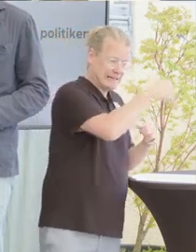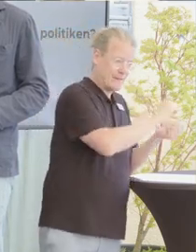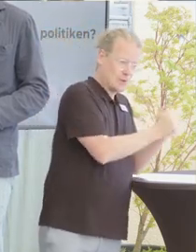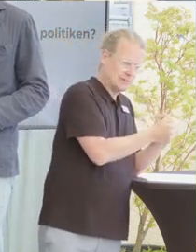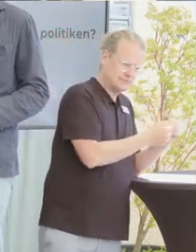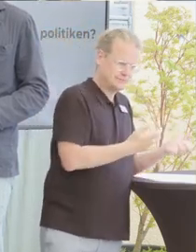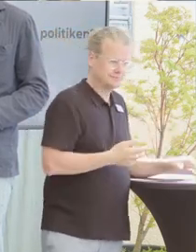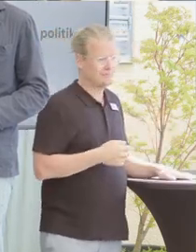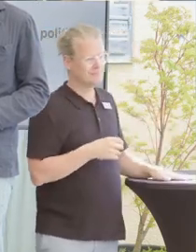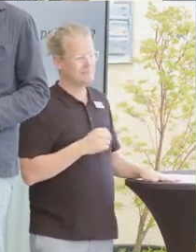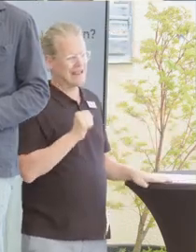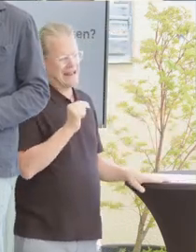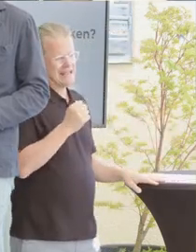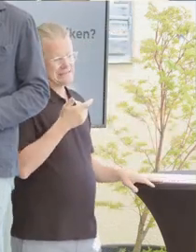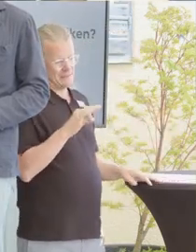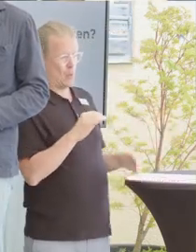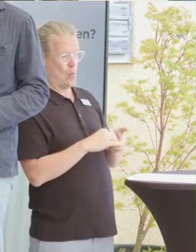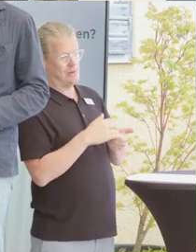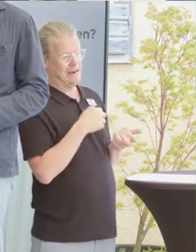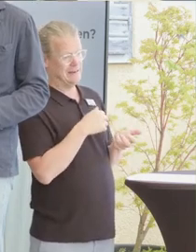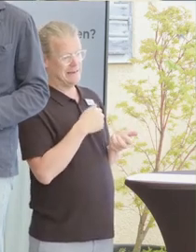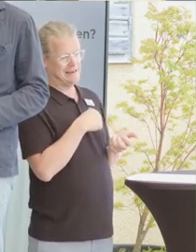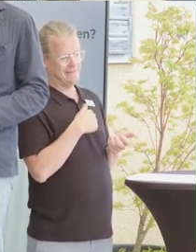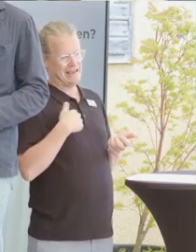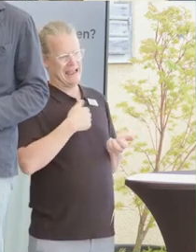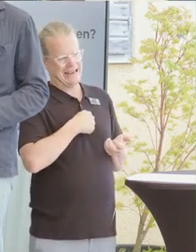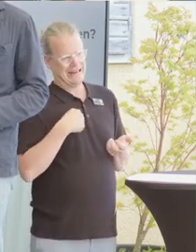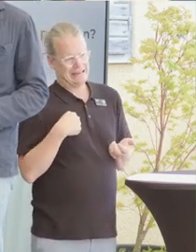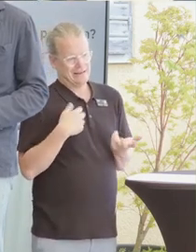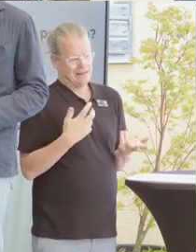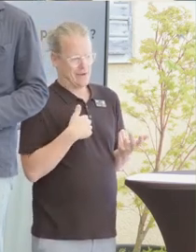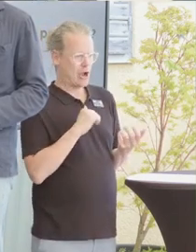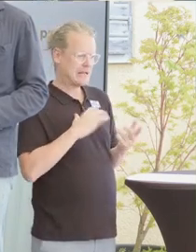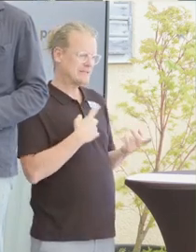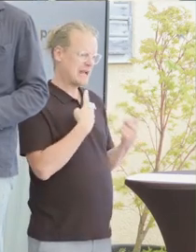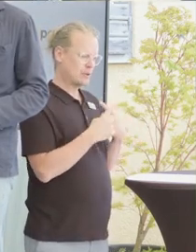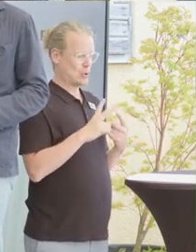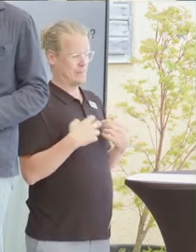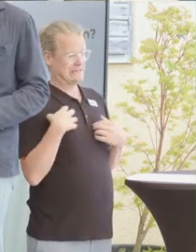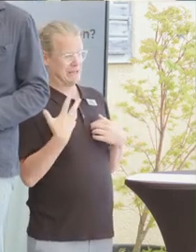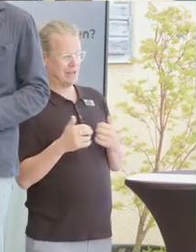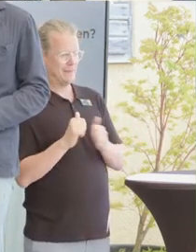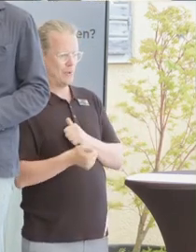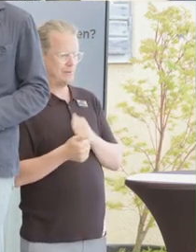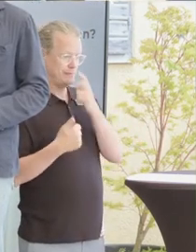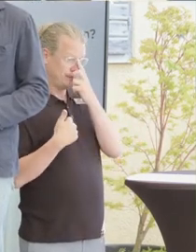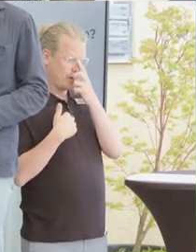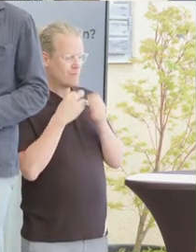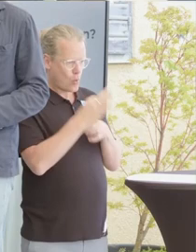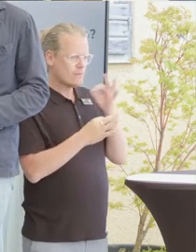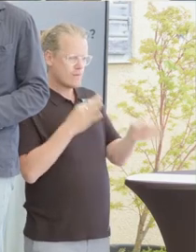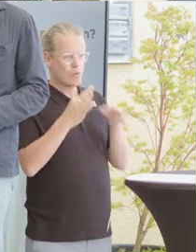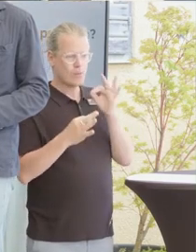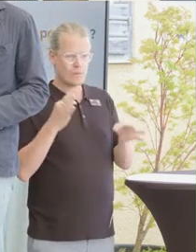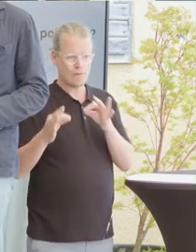över departementen, helt klart. Och vi ställer frågor, jag som riksdagsledamot ställer frågor varenda gång jag träffar departementet, att